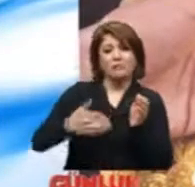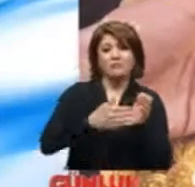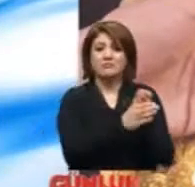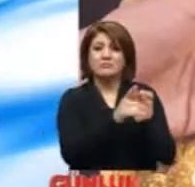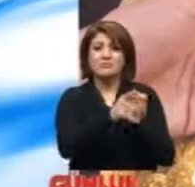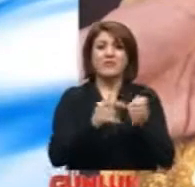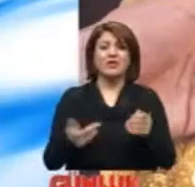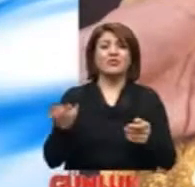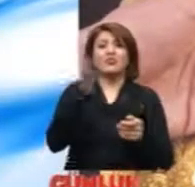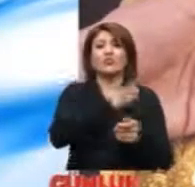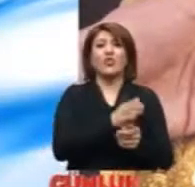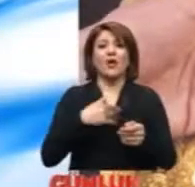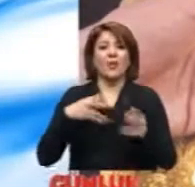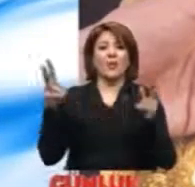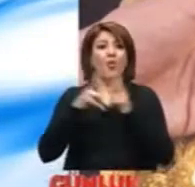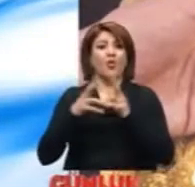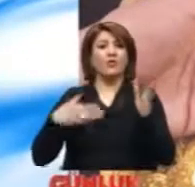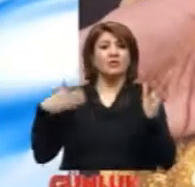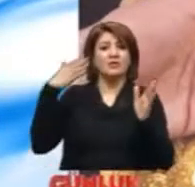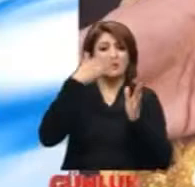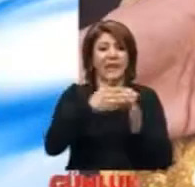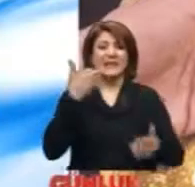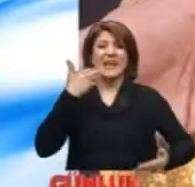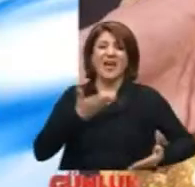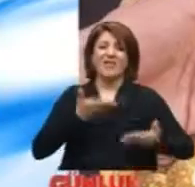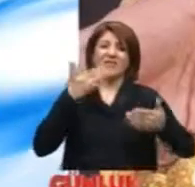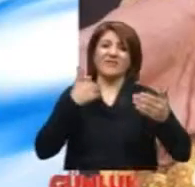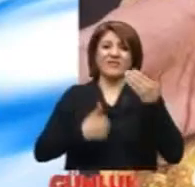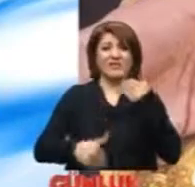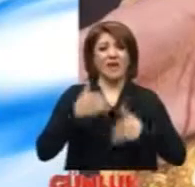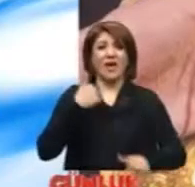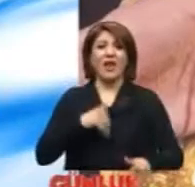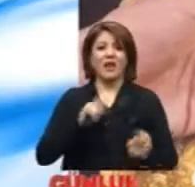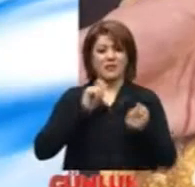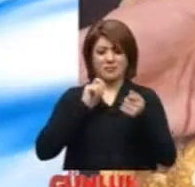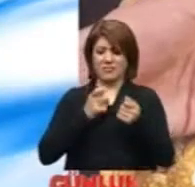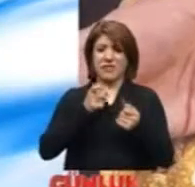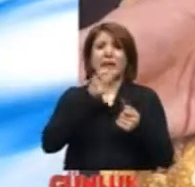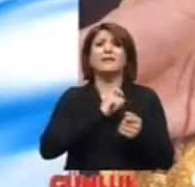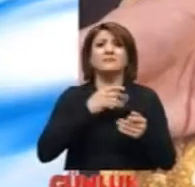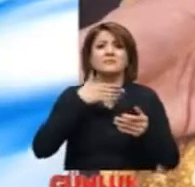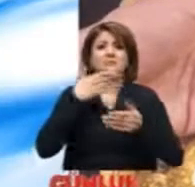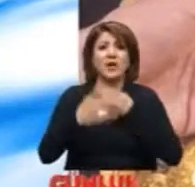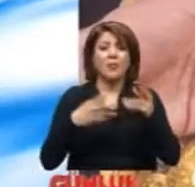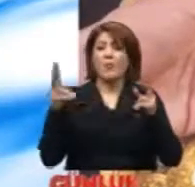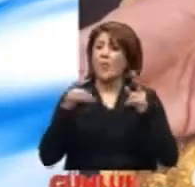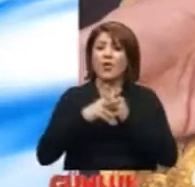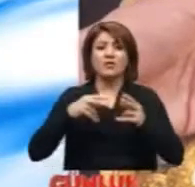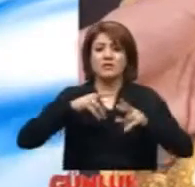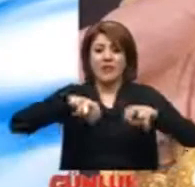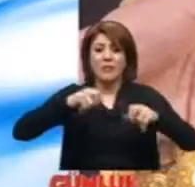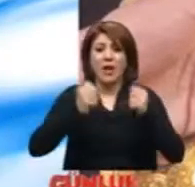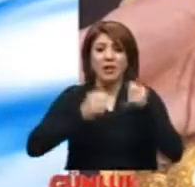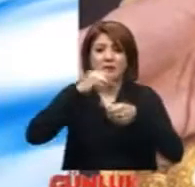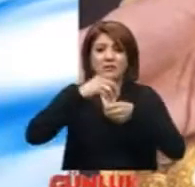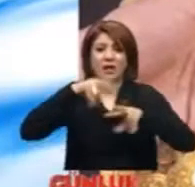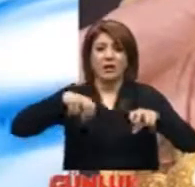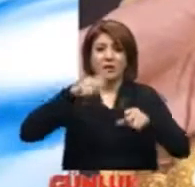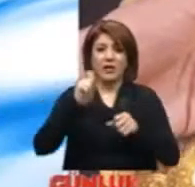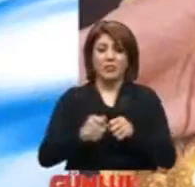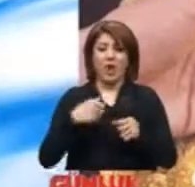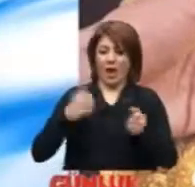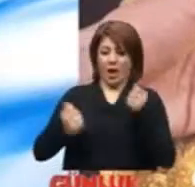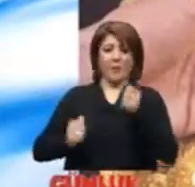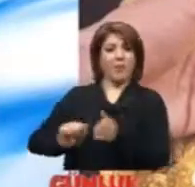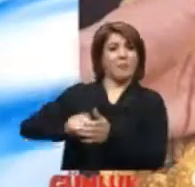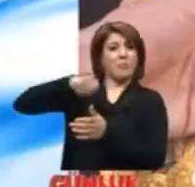yerine emniyet ekipleri sevk edildi ve hafif yaralı sürücünün çelişkili ifadelerinden şüphelenen polis araçta arama yaptı. Polis aracın